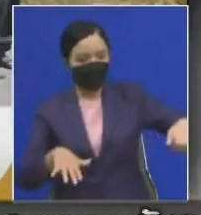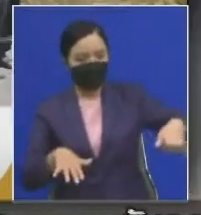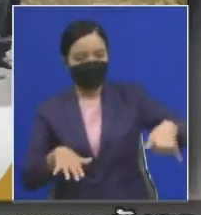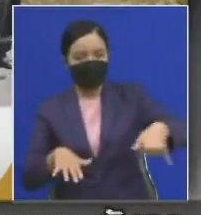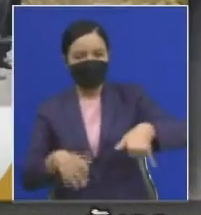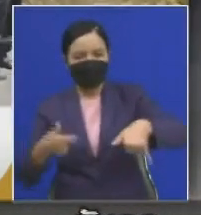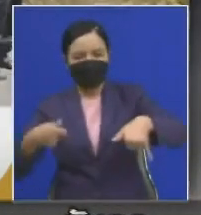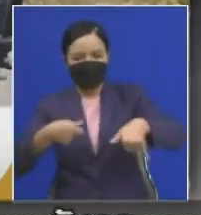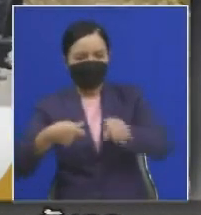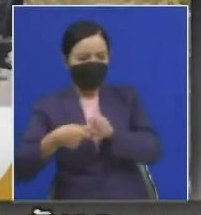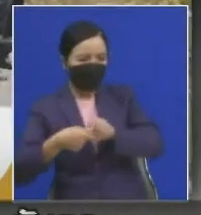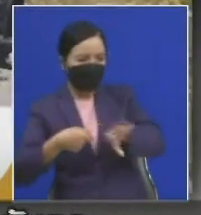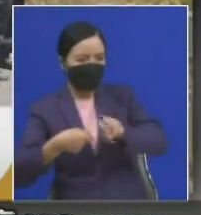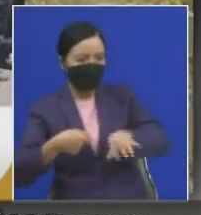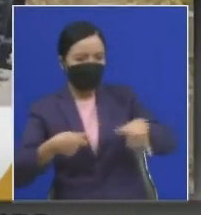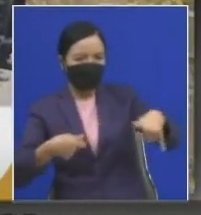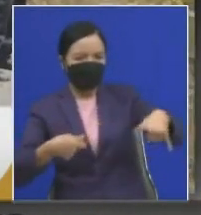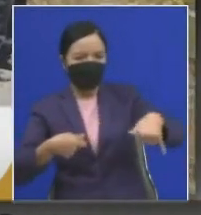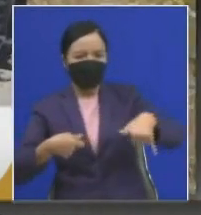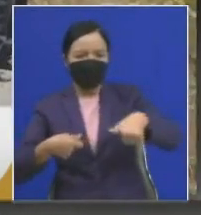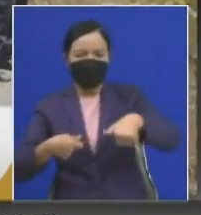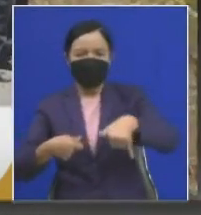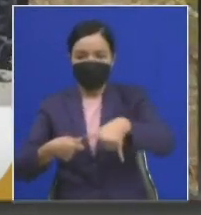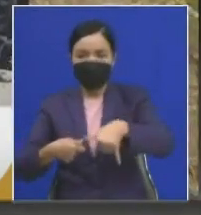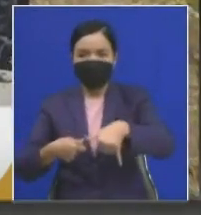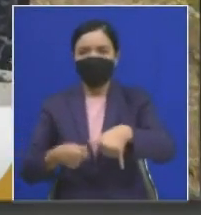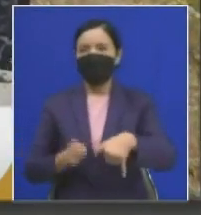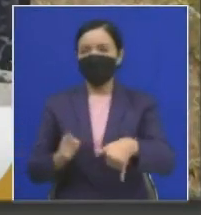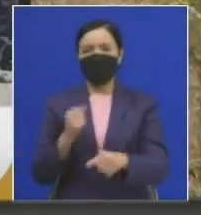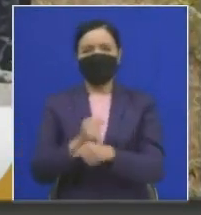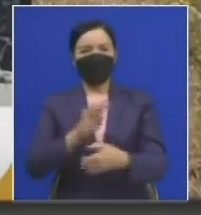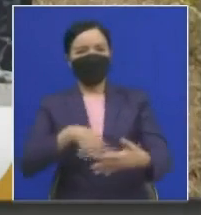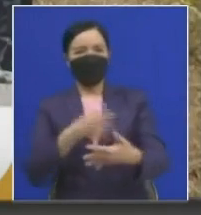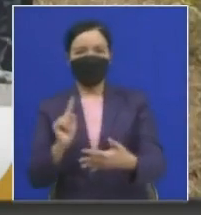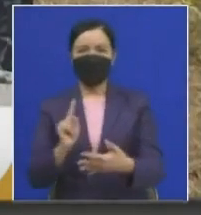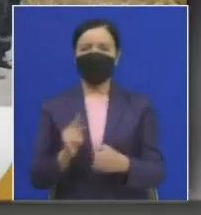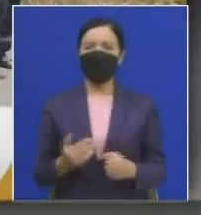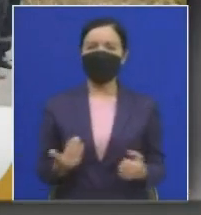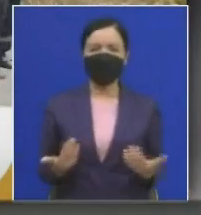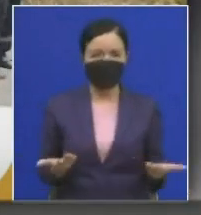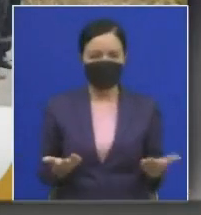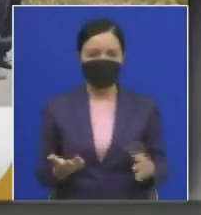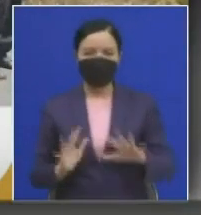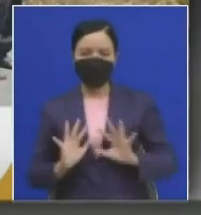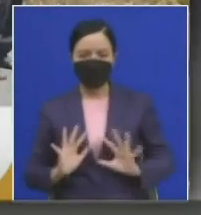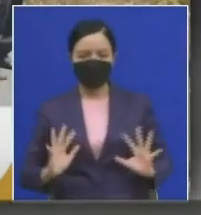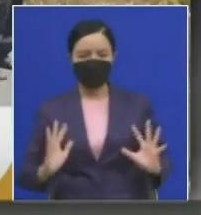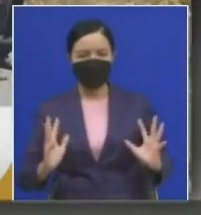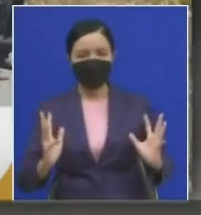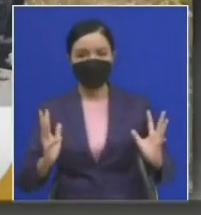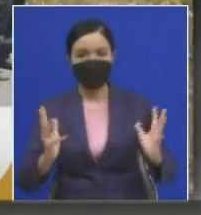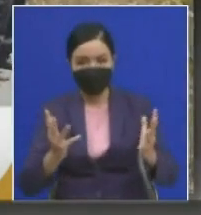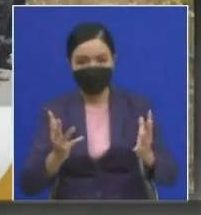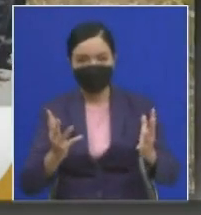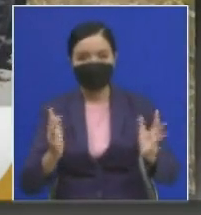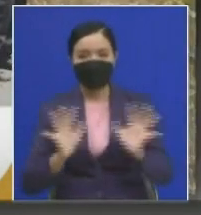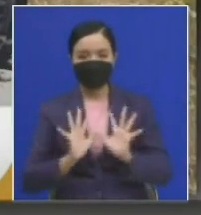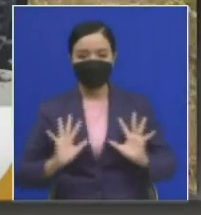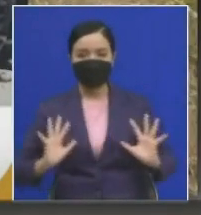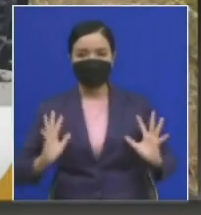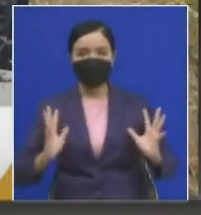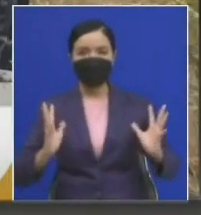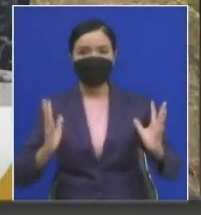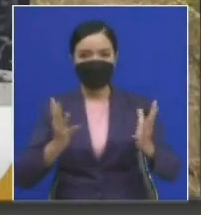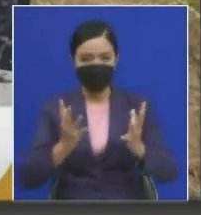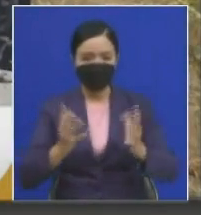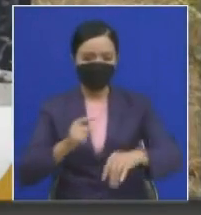ากน้ำที่เคยนำสากสนไปกิน เจ้าใหก็เลยปรบแผน เป็ดร้มบริเวดักลาจนกระทั่งหลังจากน